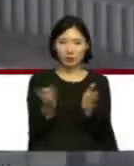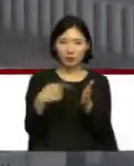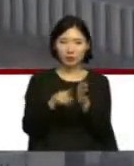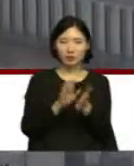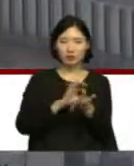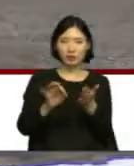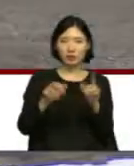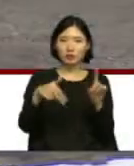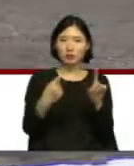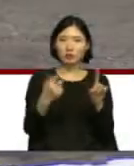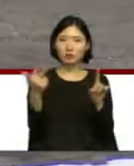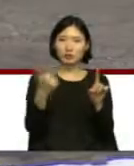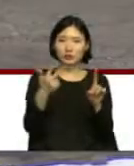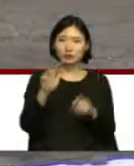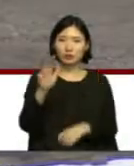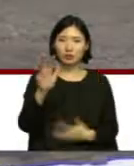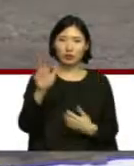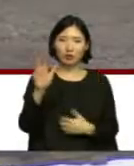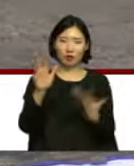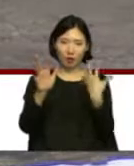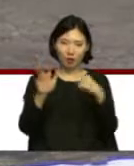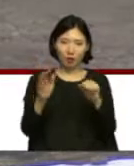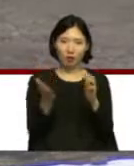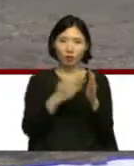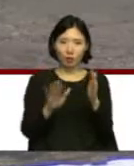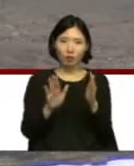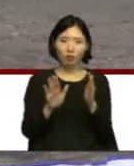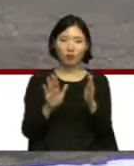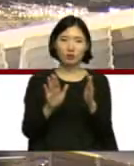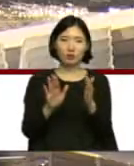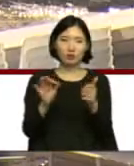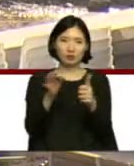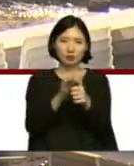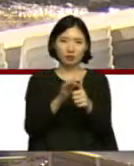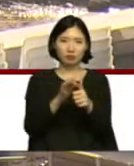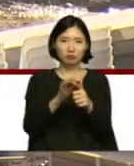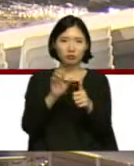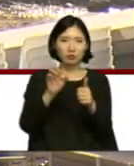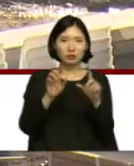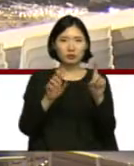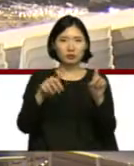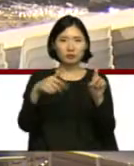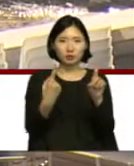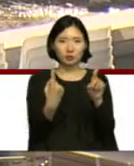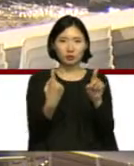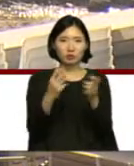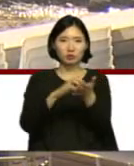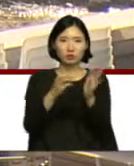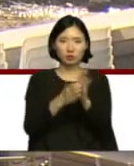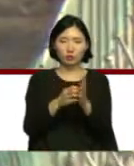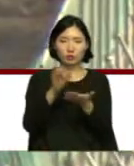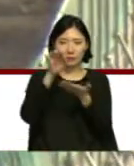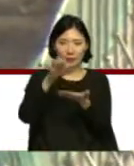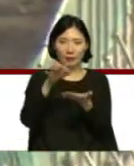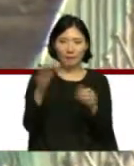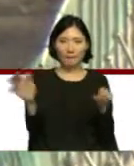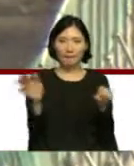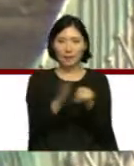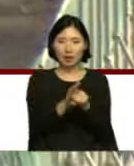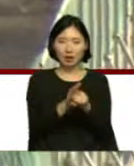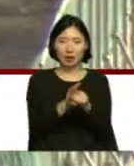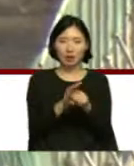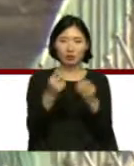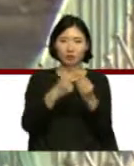1조 7000억원의 00 기어 검을 비롯해 전체 10조 원 정도로 예상되는 자금까지 막혀있어 제 2롯데월드